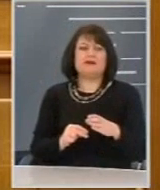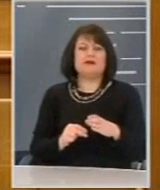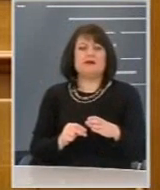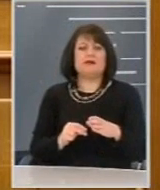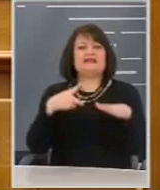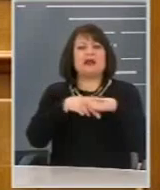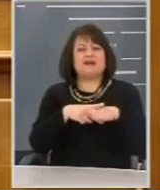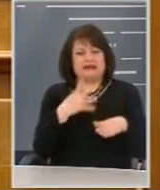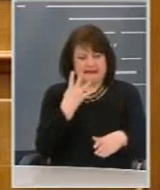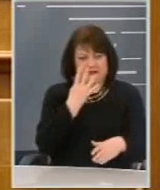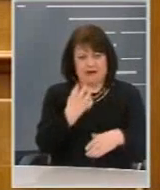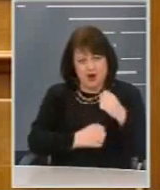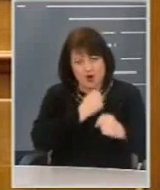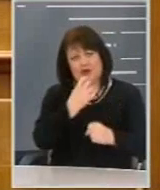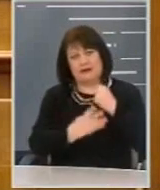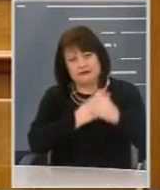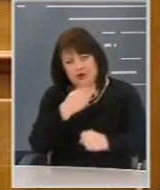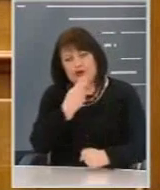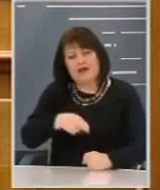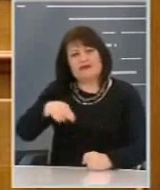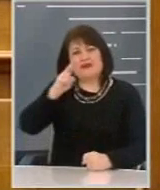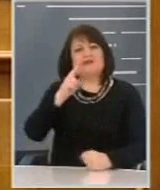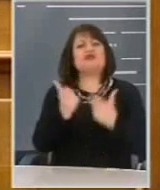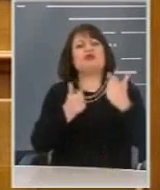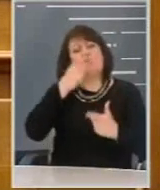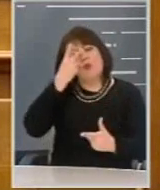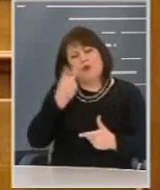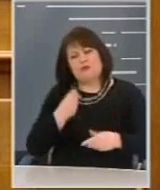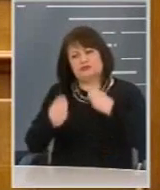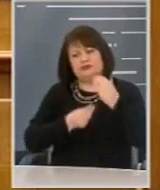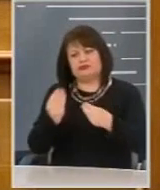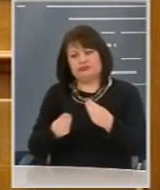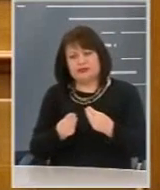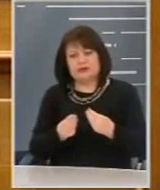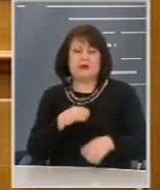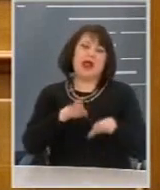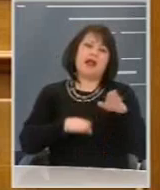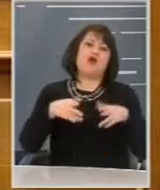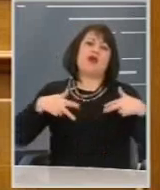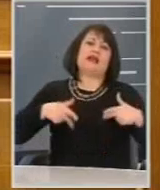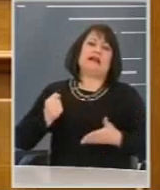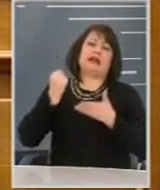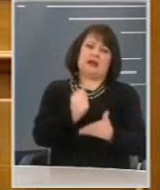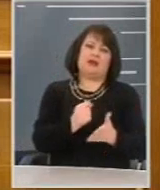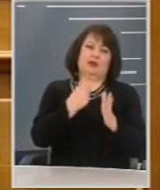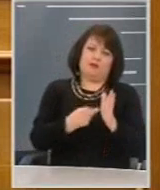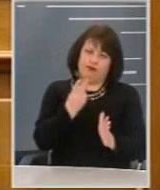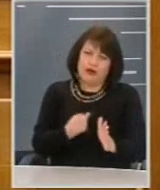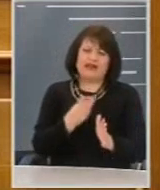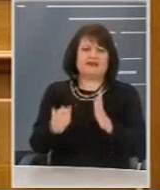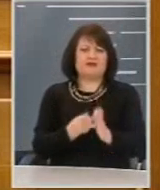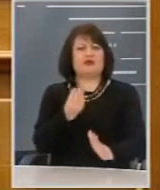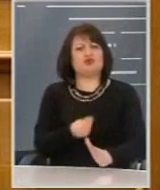η τράπεζα το ύψος δανειοδότησης κατά το δοκούν. Στην αρχή ήταν πολλαπλάσιο της κρατικής χρηματοδότησης. Μετά έγινε διπλάσιο, μετά